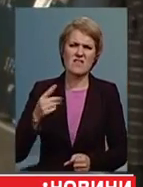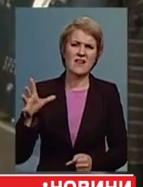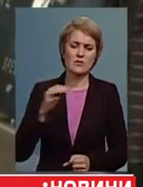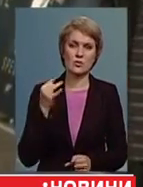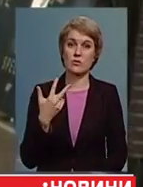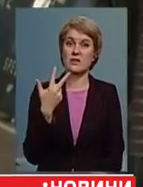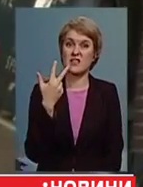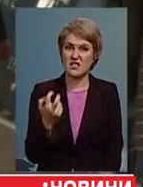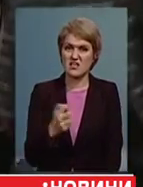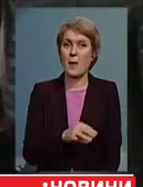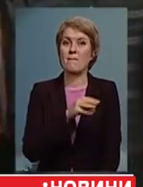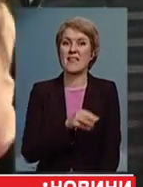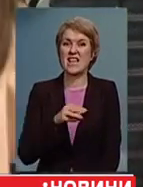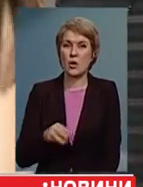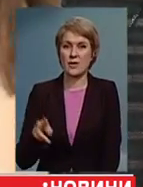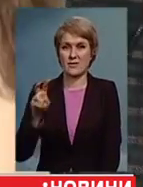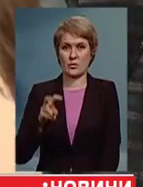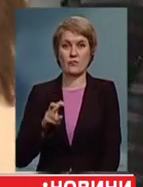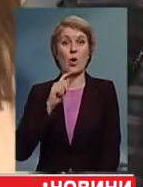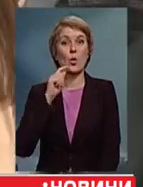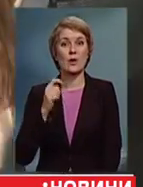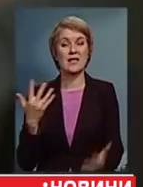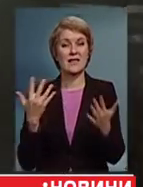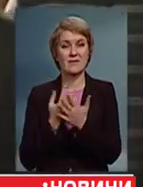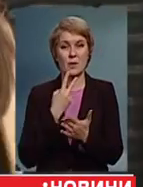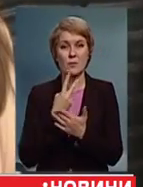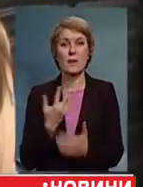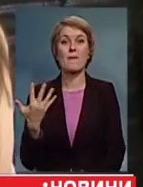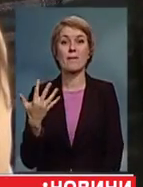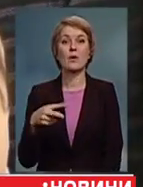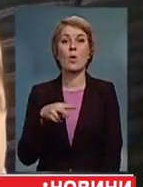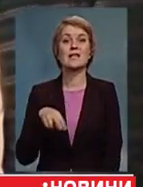300 мільйонів доларів. В Україні фільм демонструватимуть із 5 листопада.